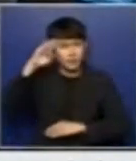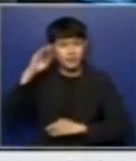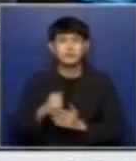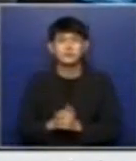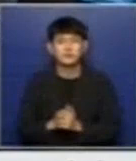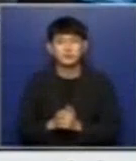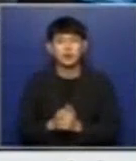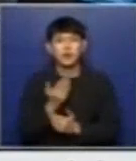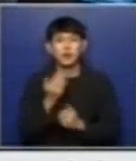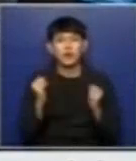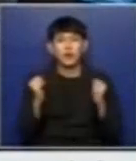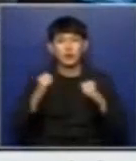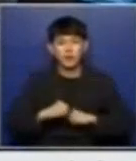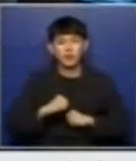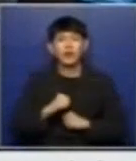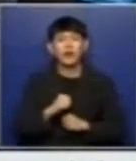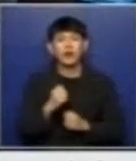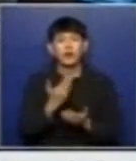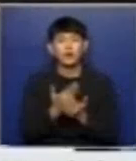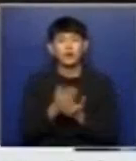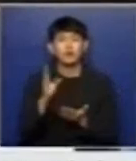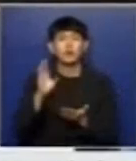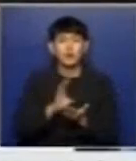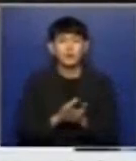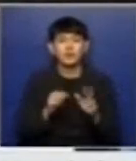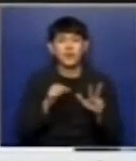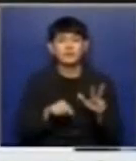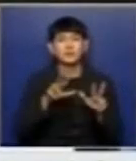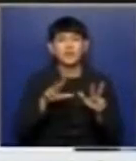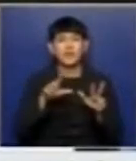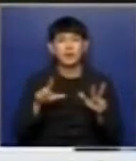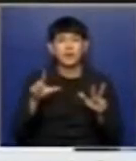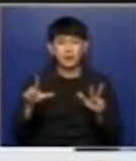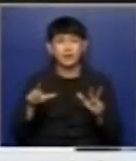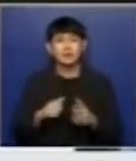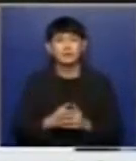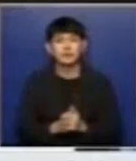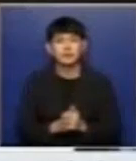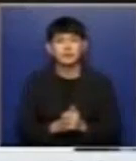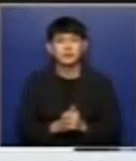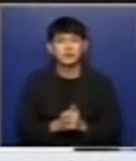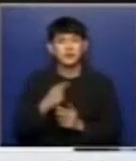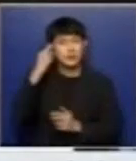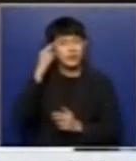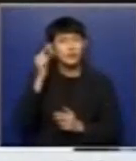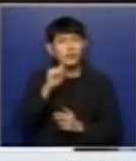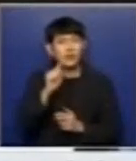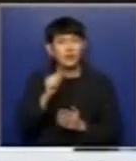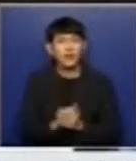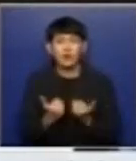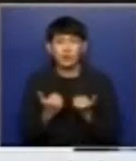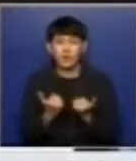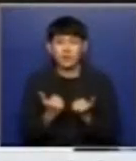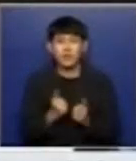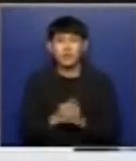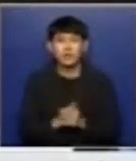ซึ่งขออนุมัติสภาใช้งบประมาณ 3.3 ล้านล้านซึ่งคิดว่าวันนี้จะต้